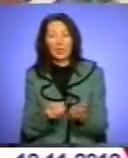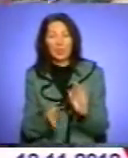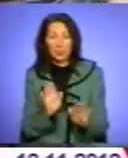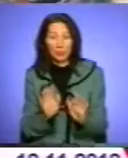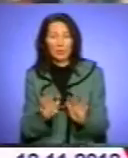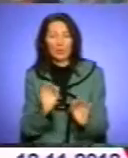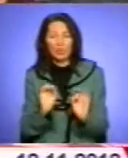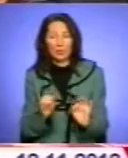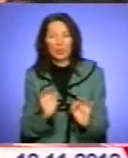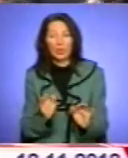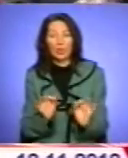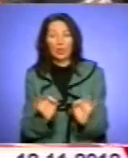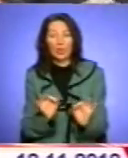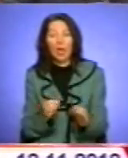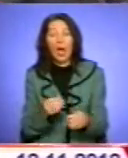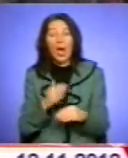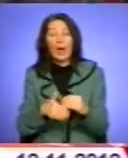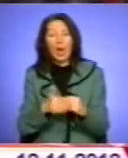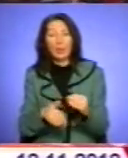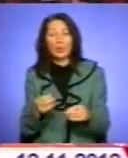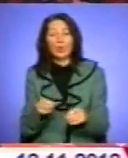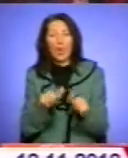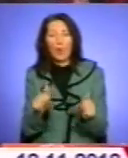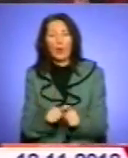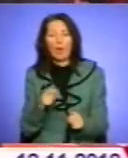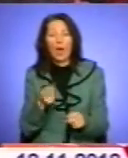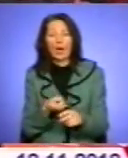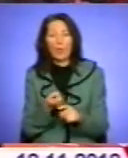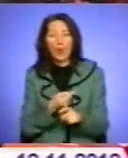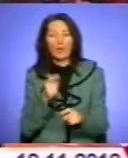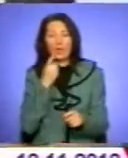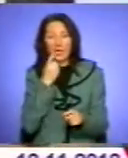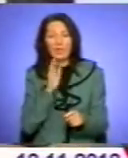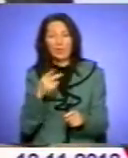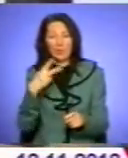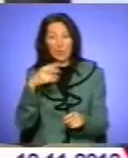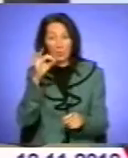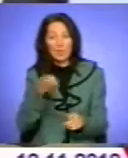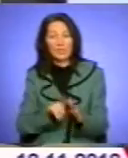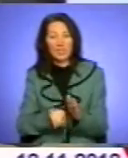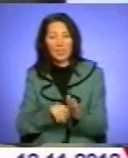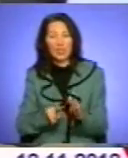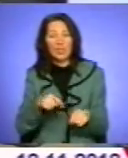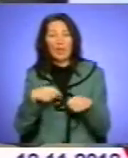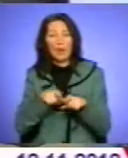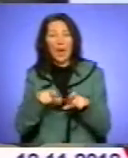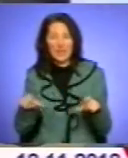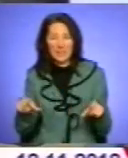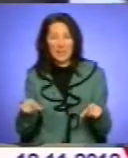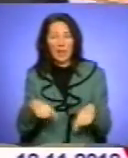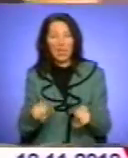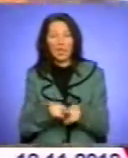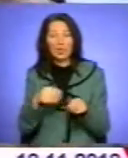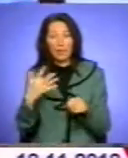бути, нормально. Капуста, буряк, морква та яйця на ярмарку були на 20% дешевші, ніж у торговельній мережі міста. Також